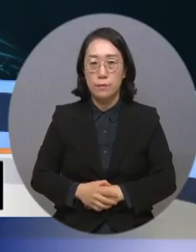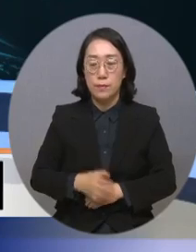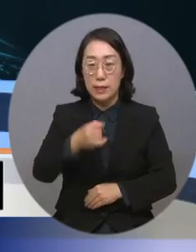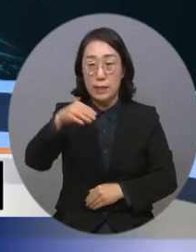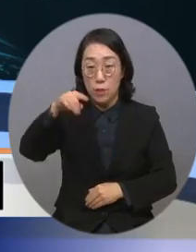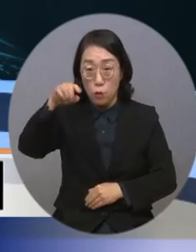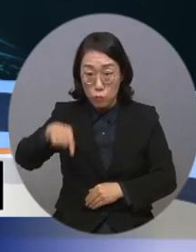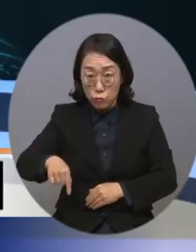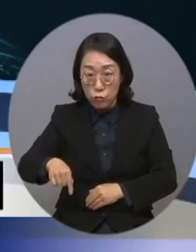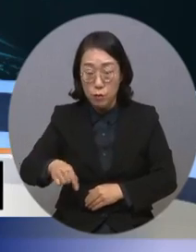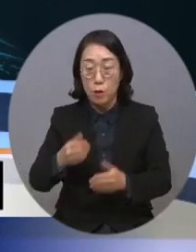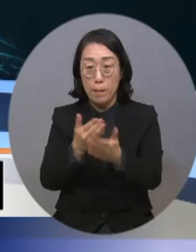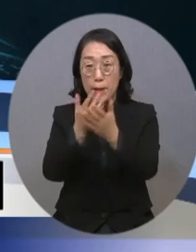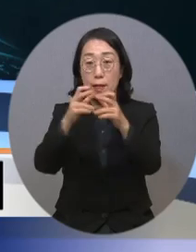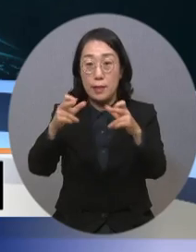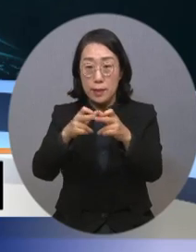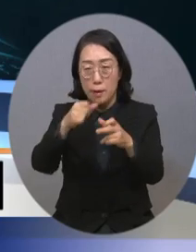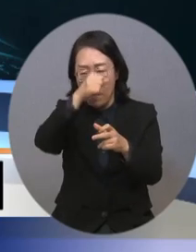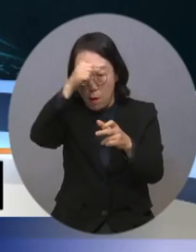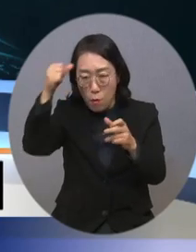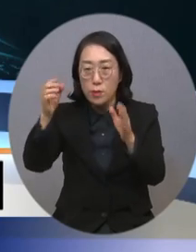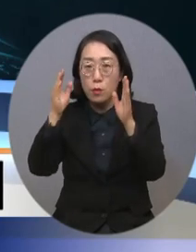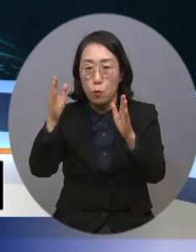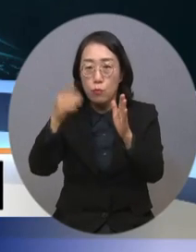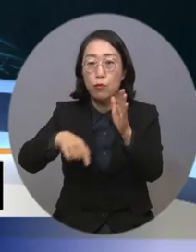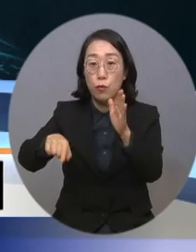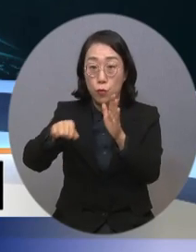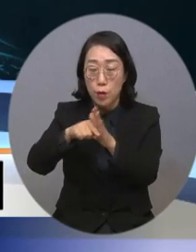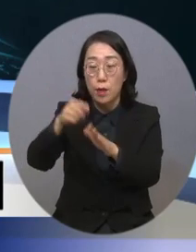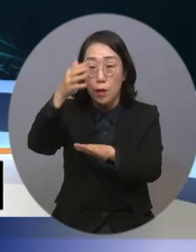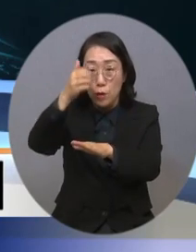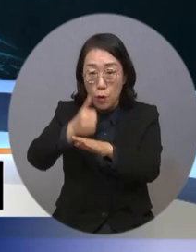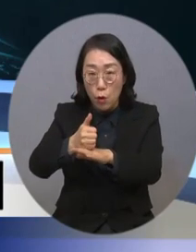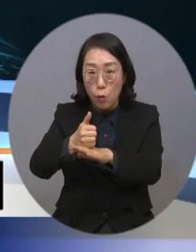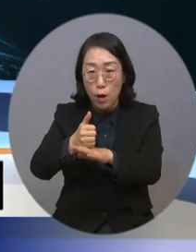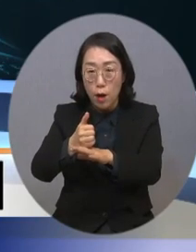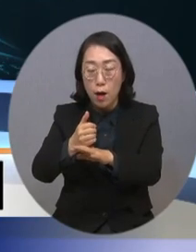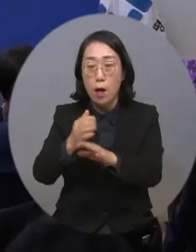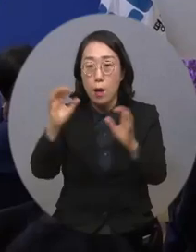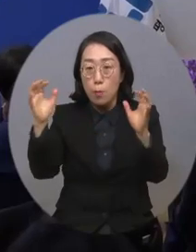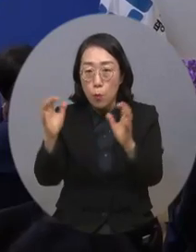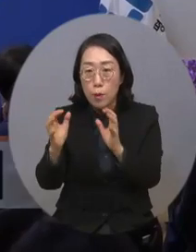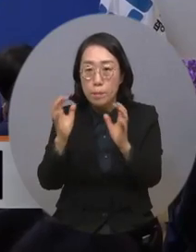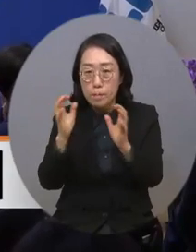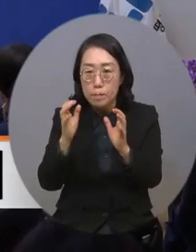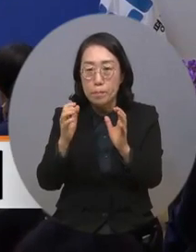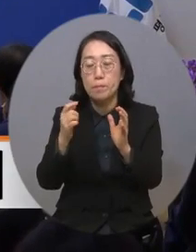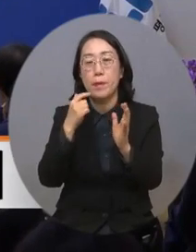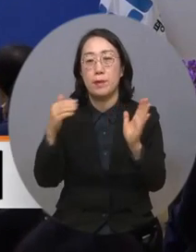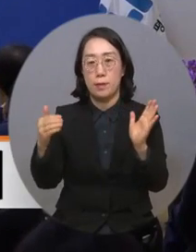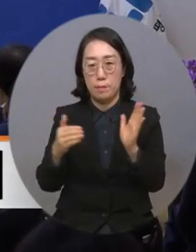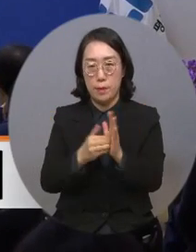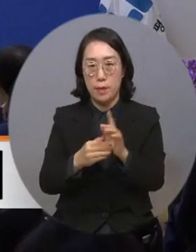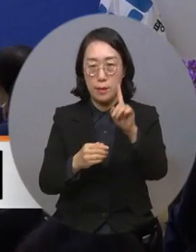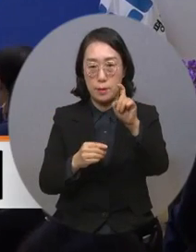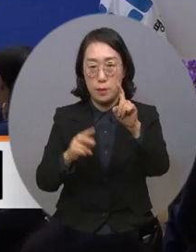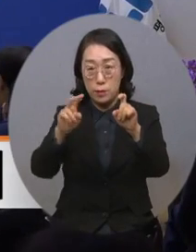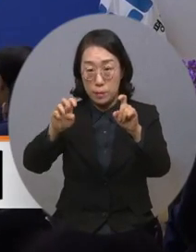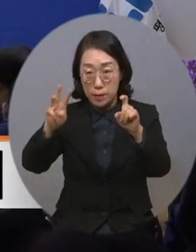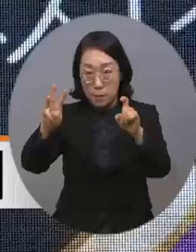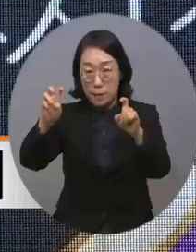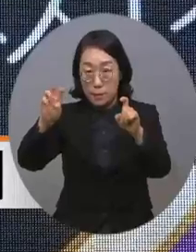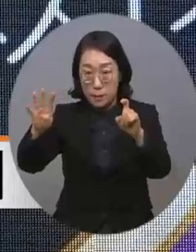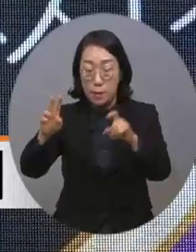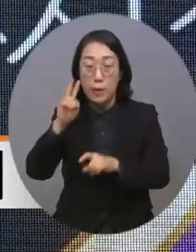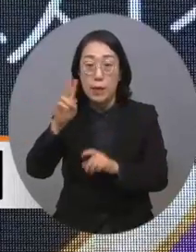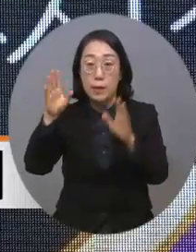의정부시에서 발달장애인 평생학습 활동의 성과를 공유하는 시간을 가졌습니다. 지난 11월 23일과